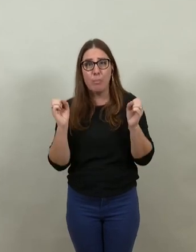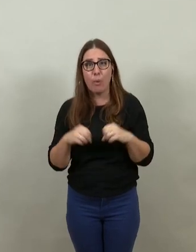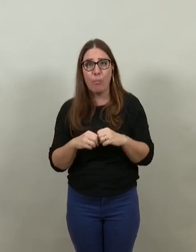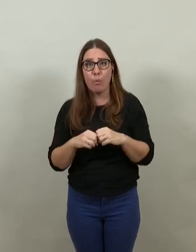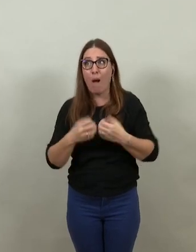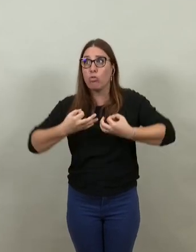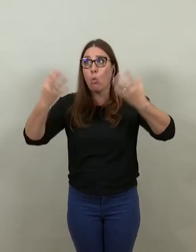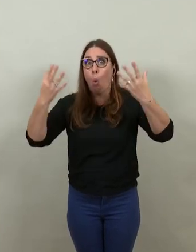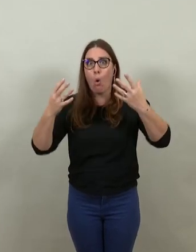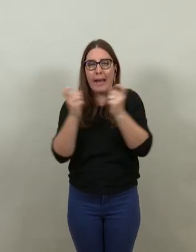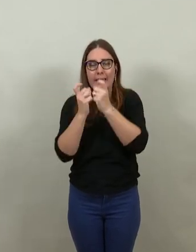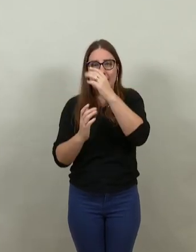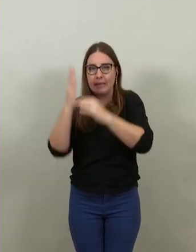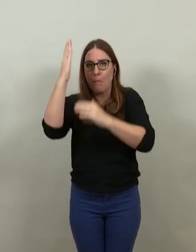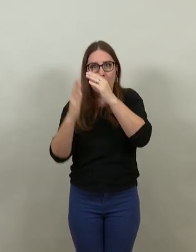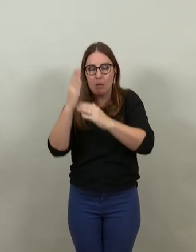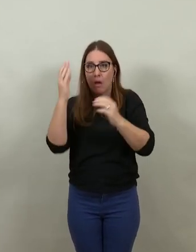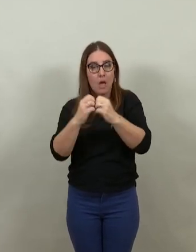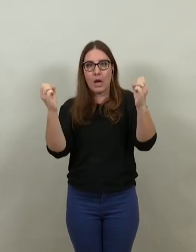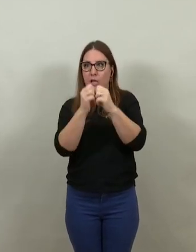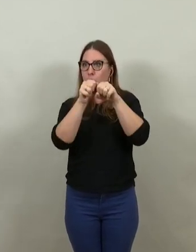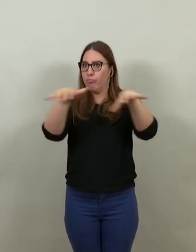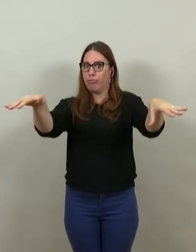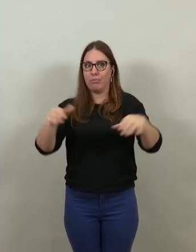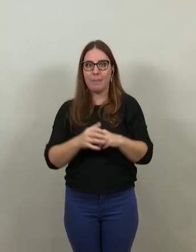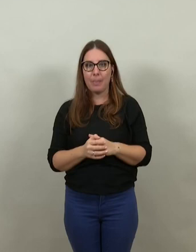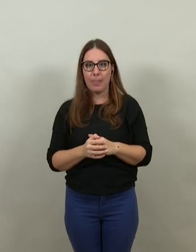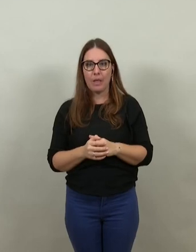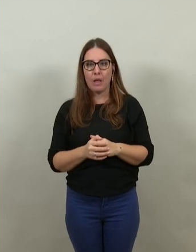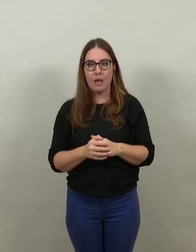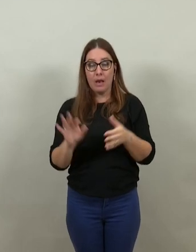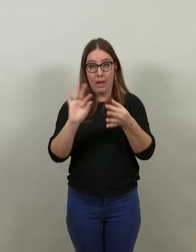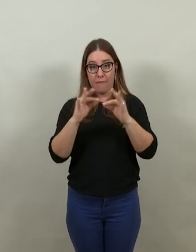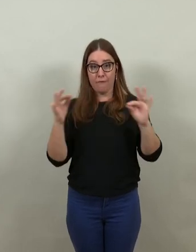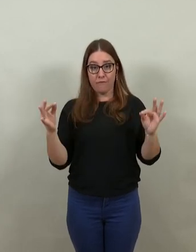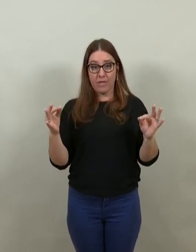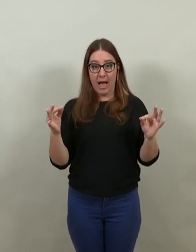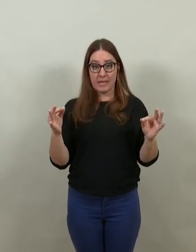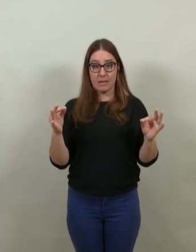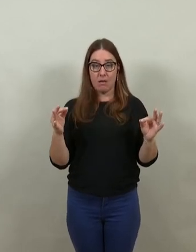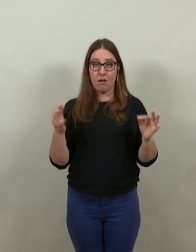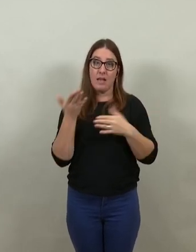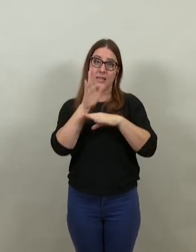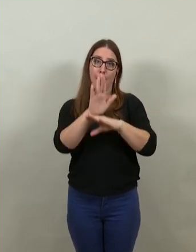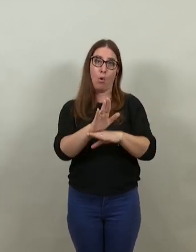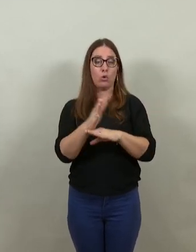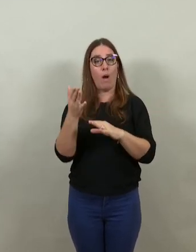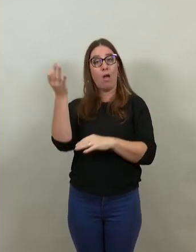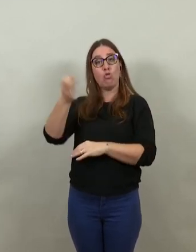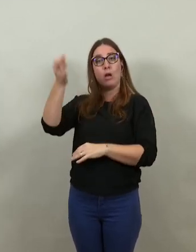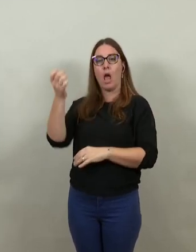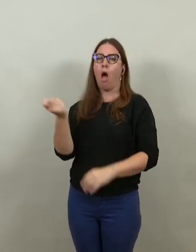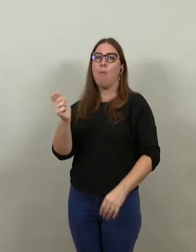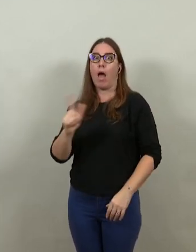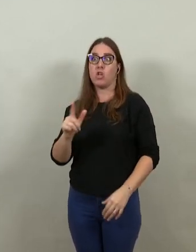l'excédent à ce moment-là euh et en plus cette phrase finalement donne du crédit à l'idée qu'un nucléaire pas cher